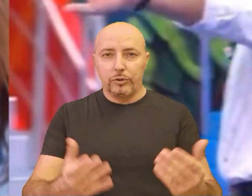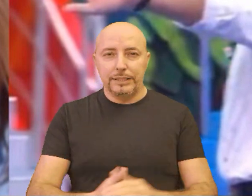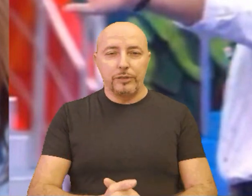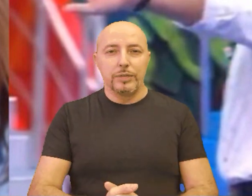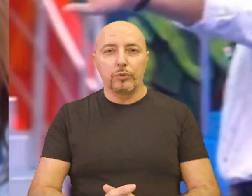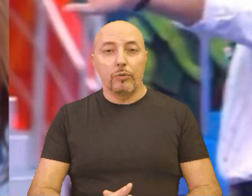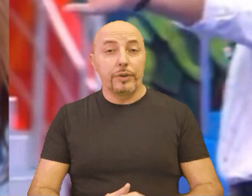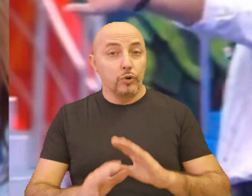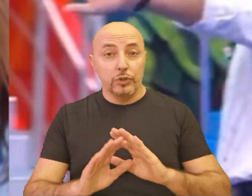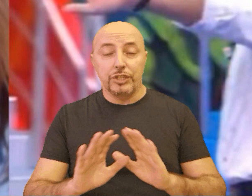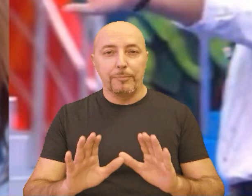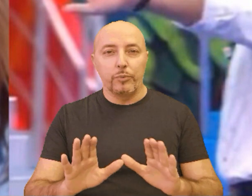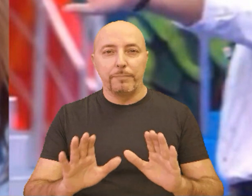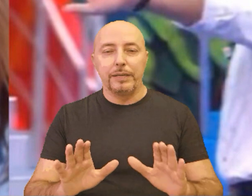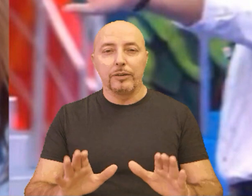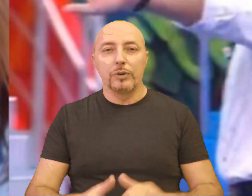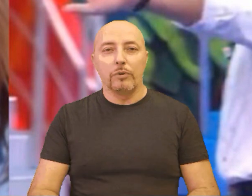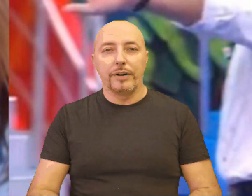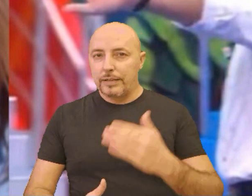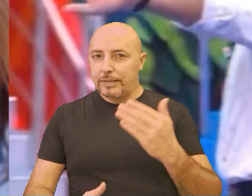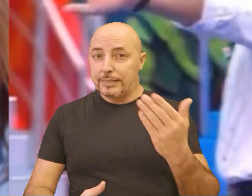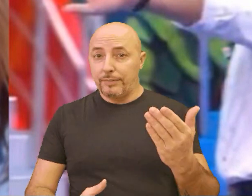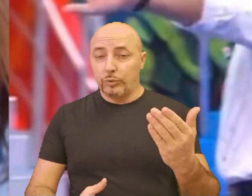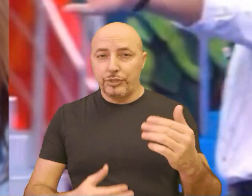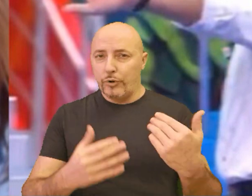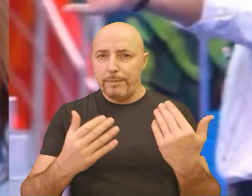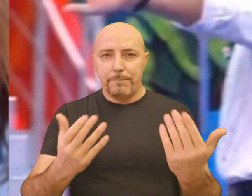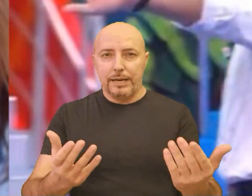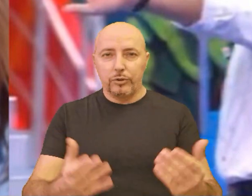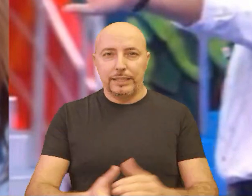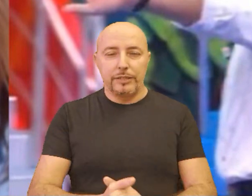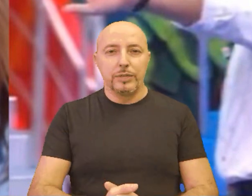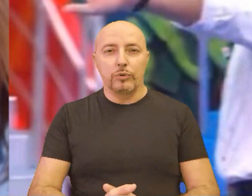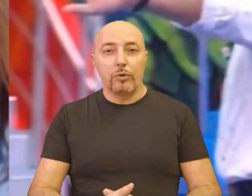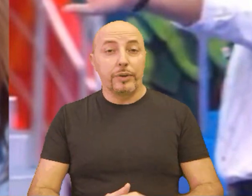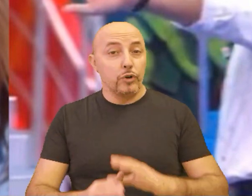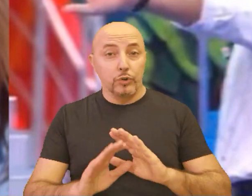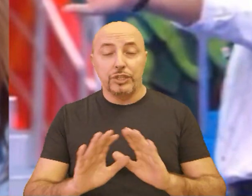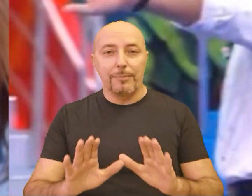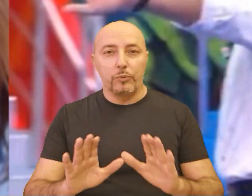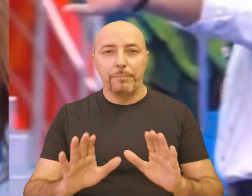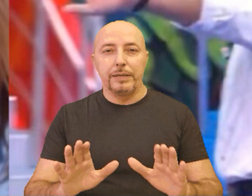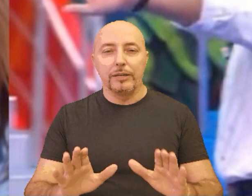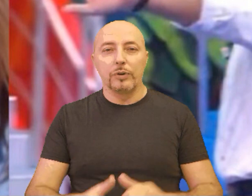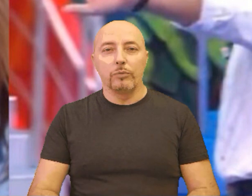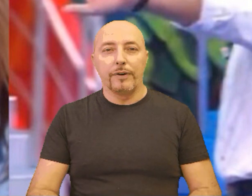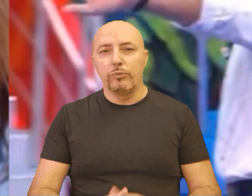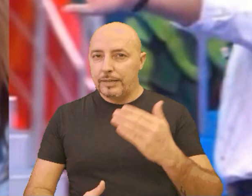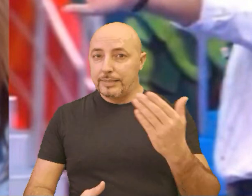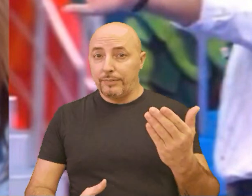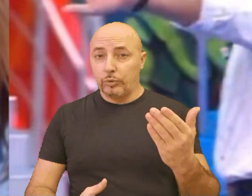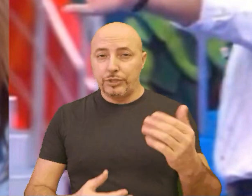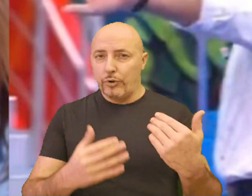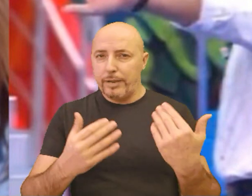toccante che ha colpito tutti un fiume di emozioni ieri per il gesto di Paolo Bonolis che ha quasi